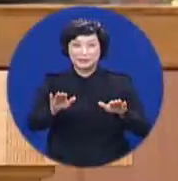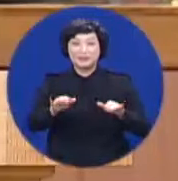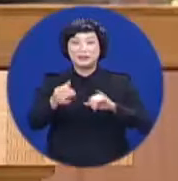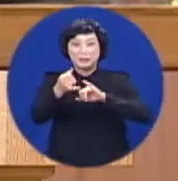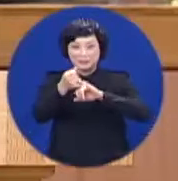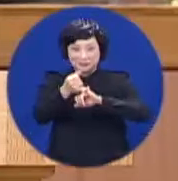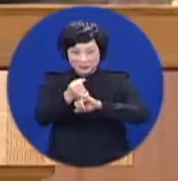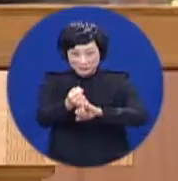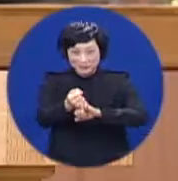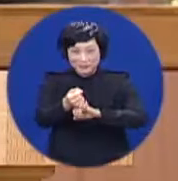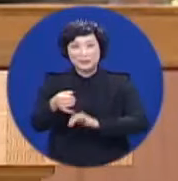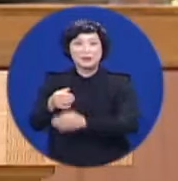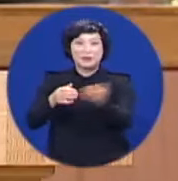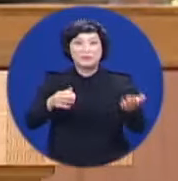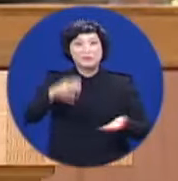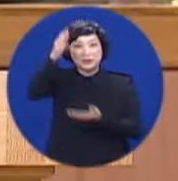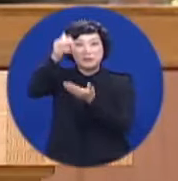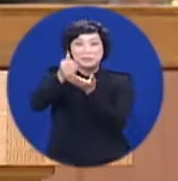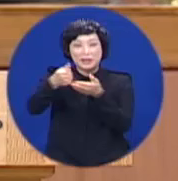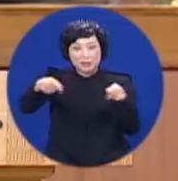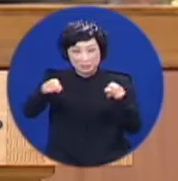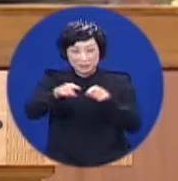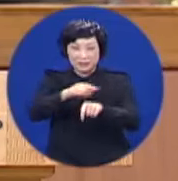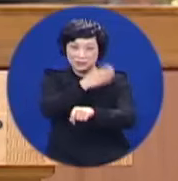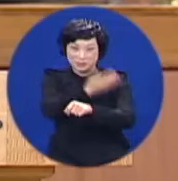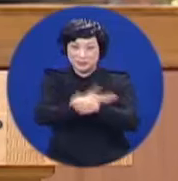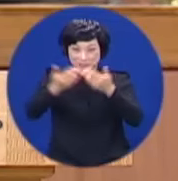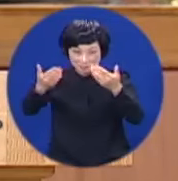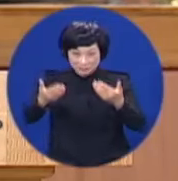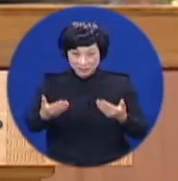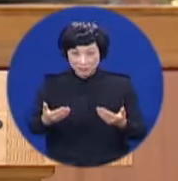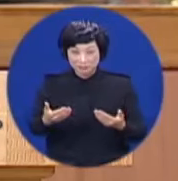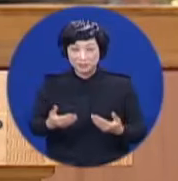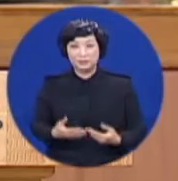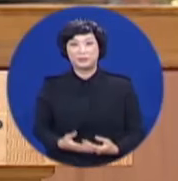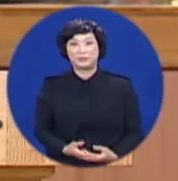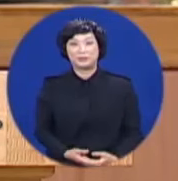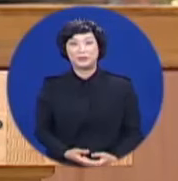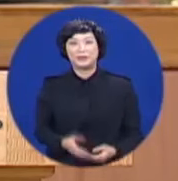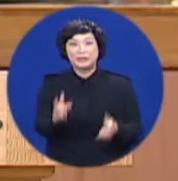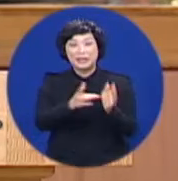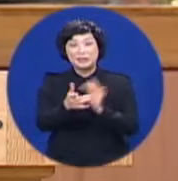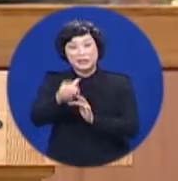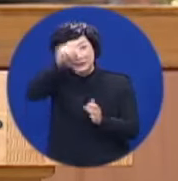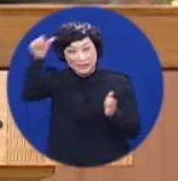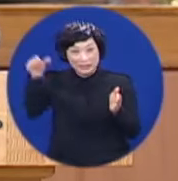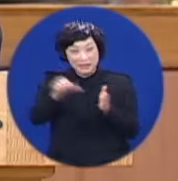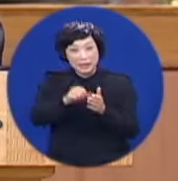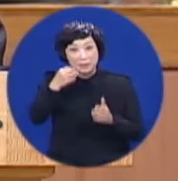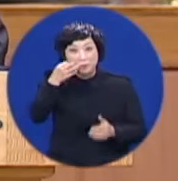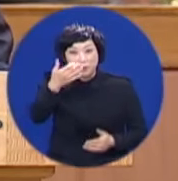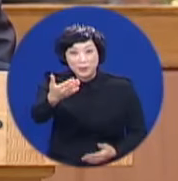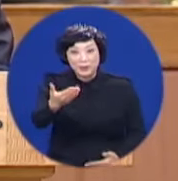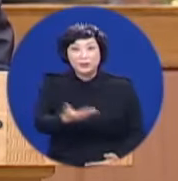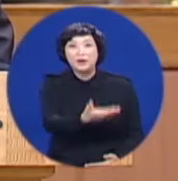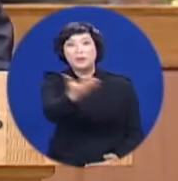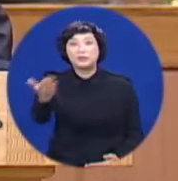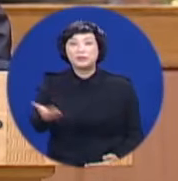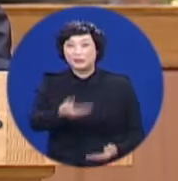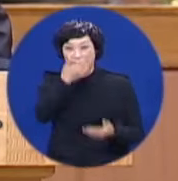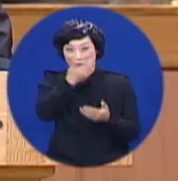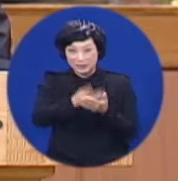꼭 성령으로 권능받고 예수 생에 나타내는